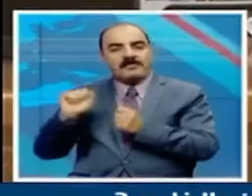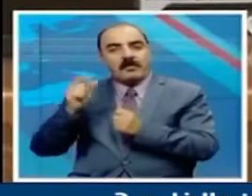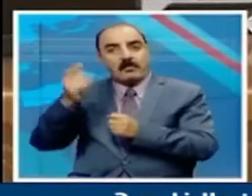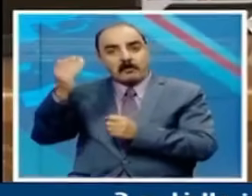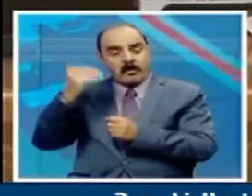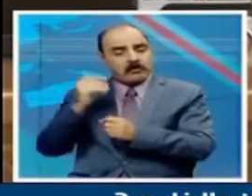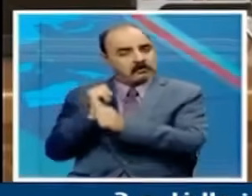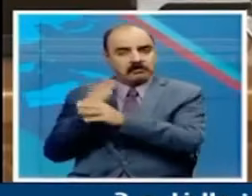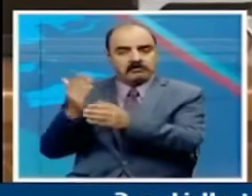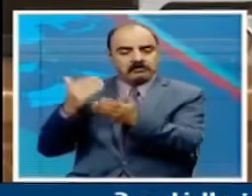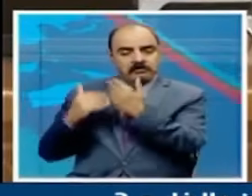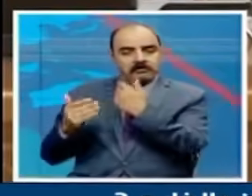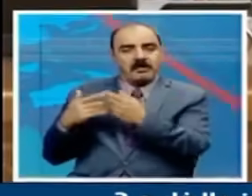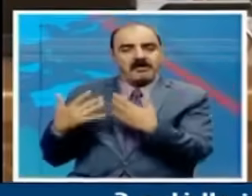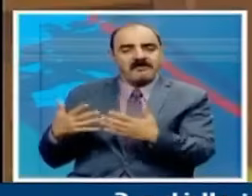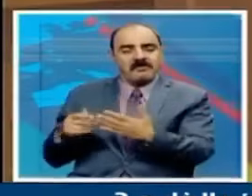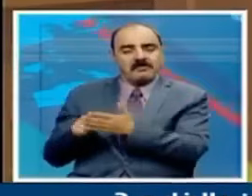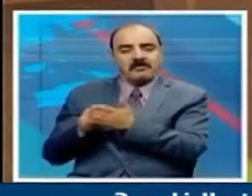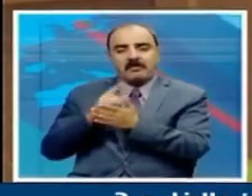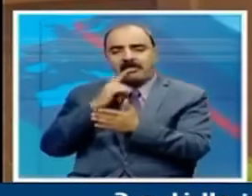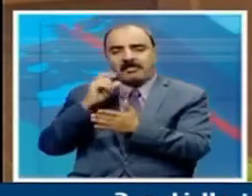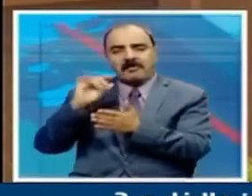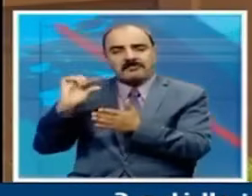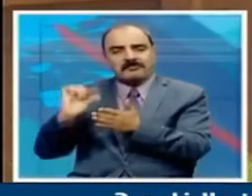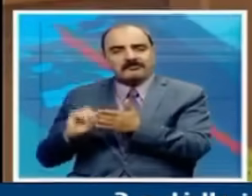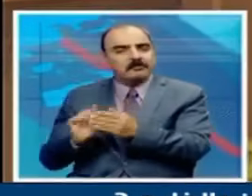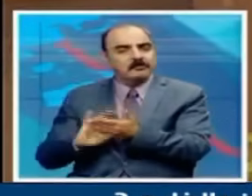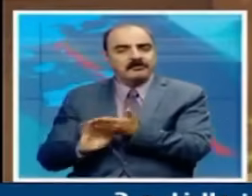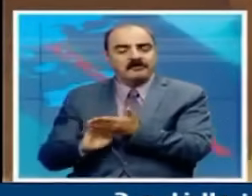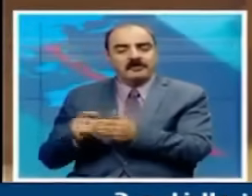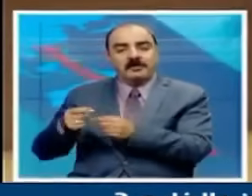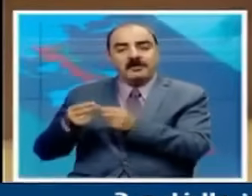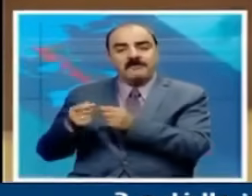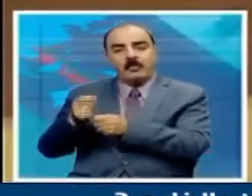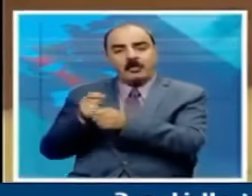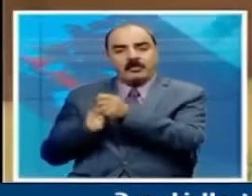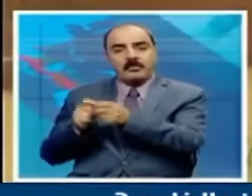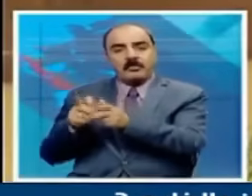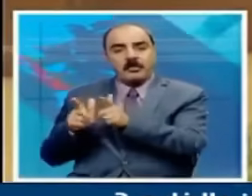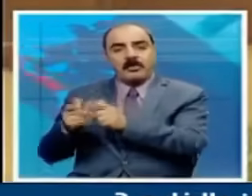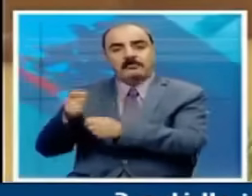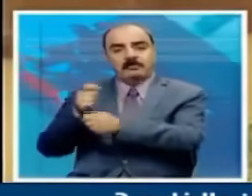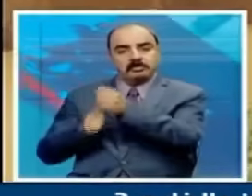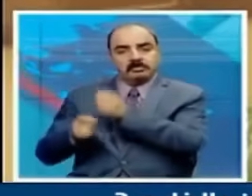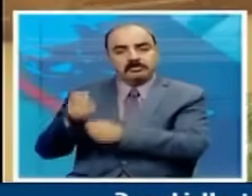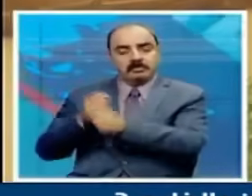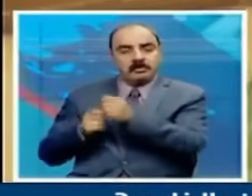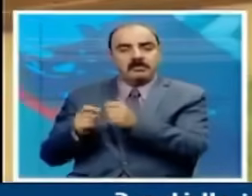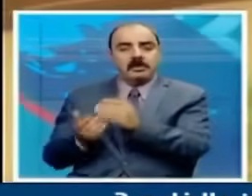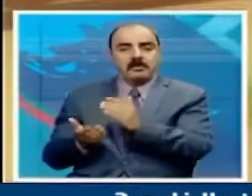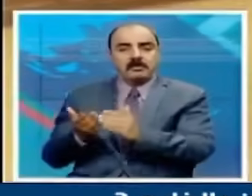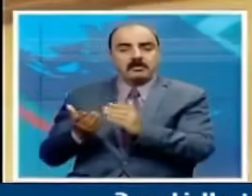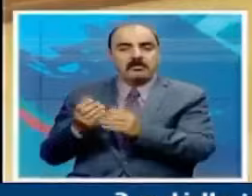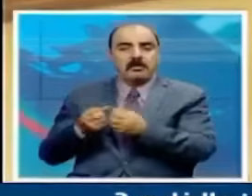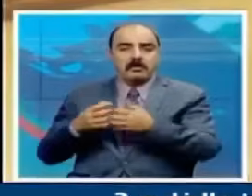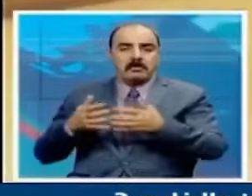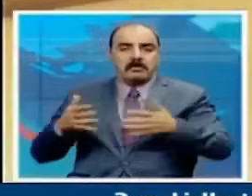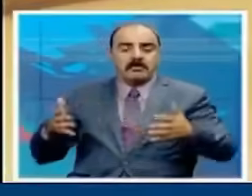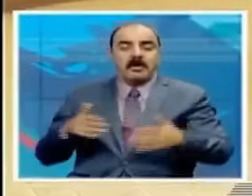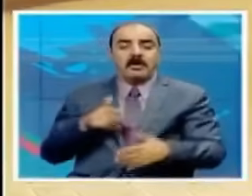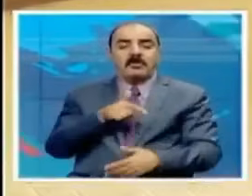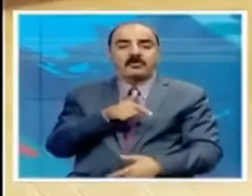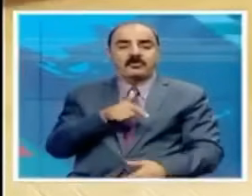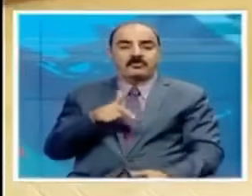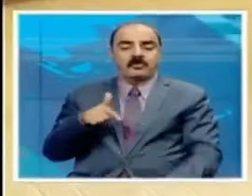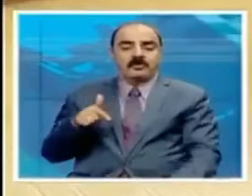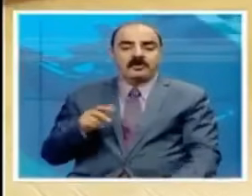المستفيدين من التيسيرات التي تقدمها المبادرة، مشيرا إلى أن إجمالي التحويلات من خلال المبادرة بلغ